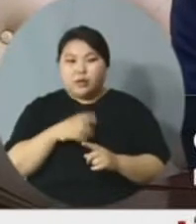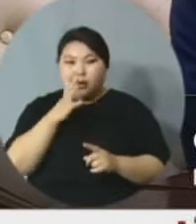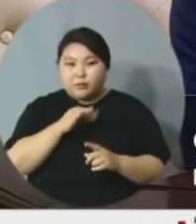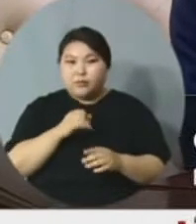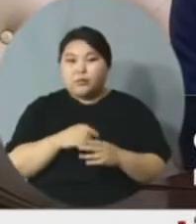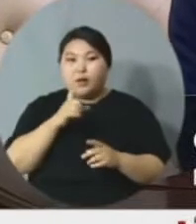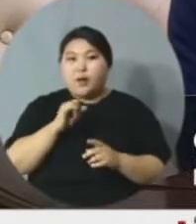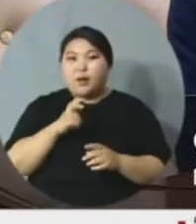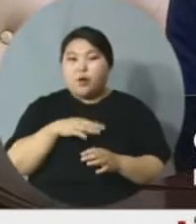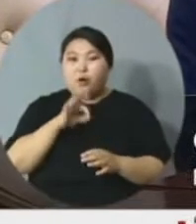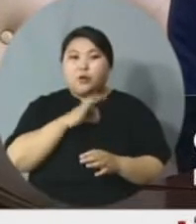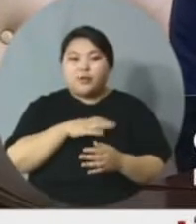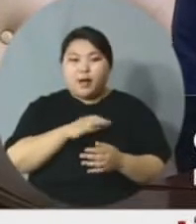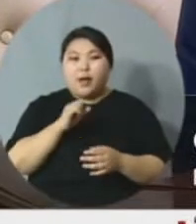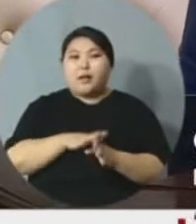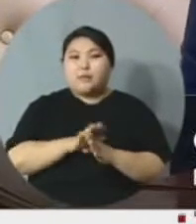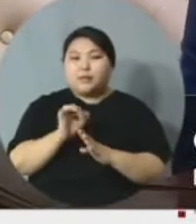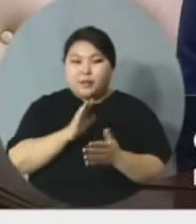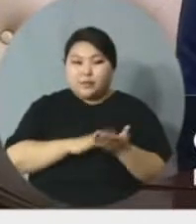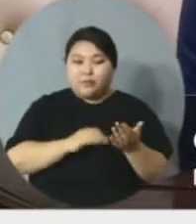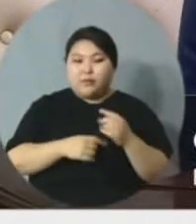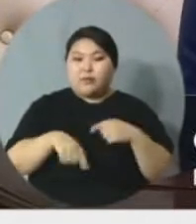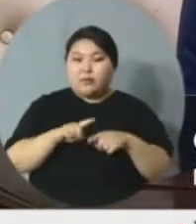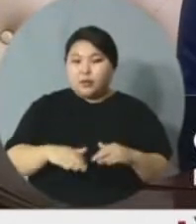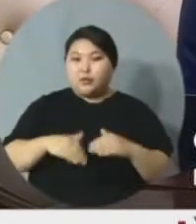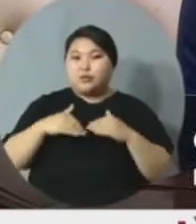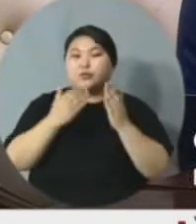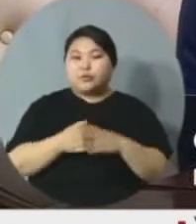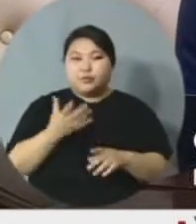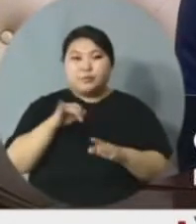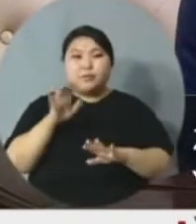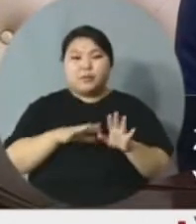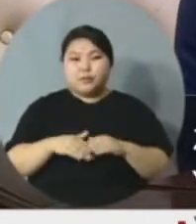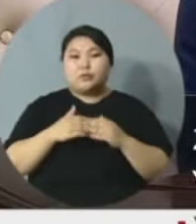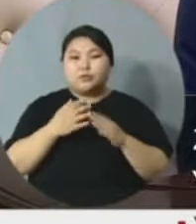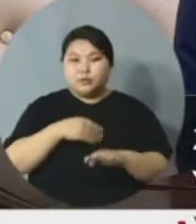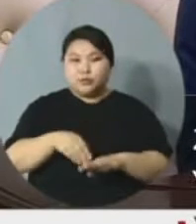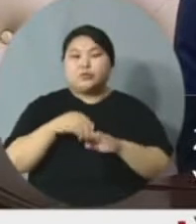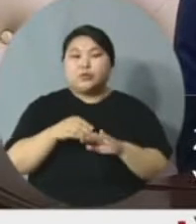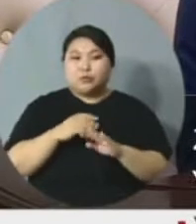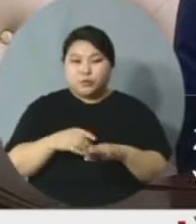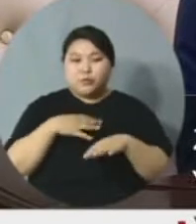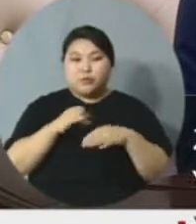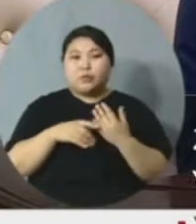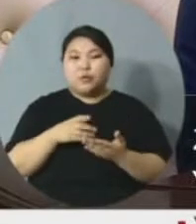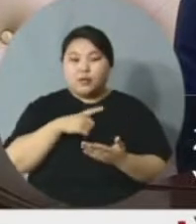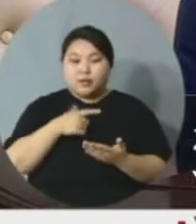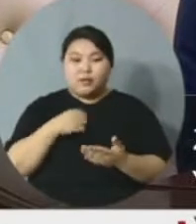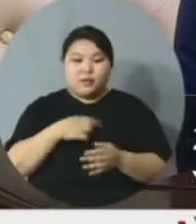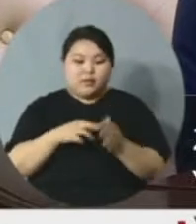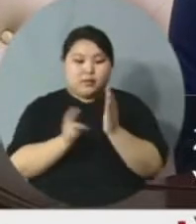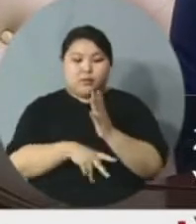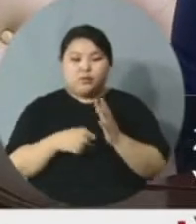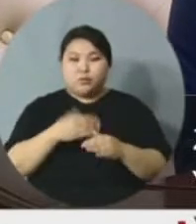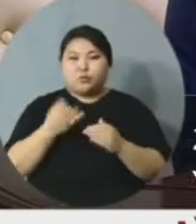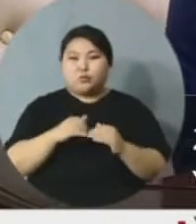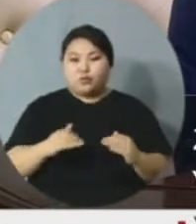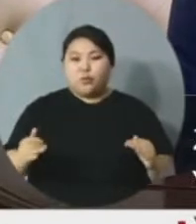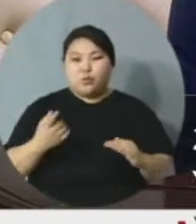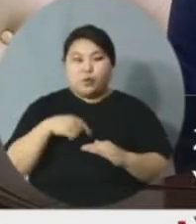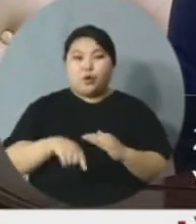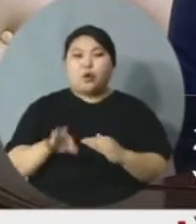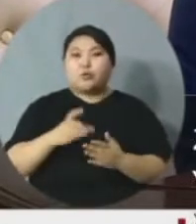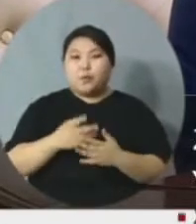нэг дэмжлэг гэж өөр нэг онлайн хандлагад төрчихлээ гэсэн. Яг энэ байдлаар юм дээ. Хөөрөнгөд нь гинжин өрхөөс тойрсон ядуурлын шугам гарсан